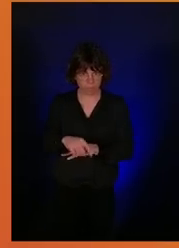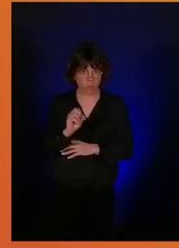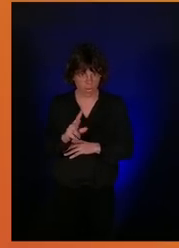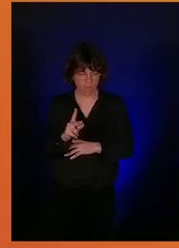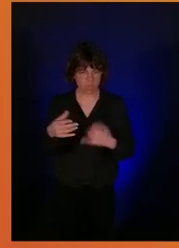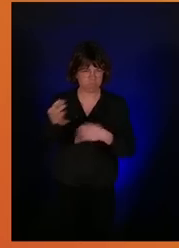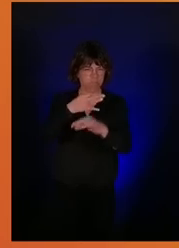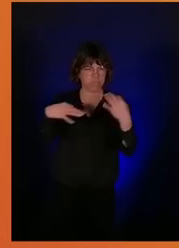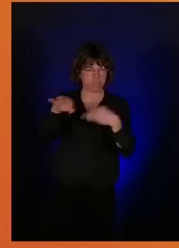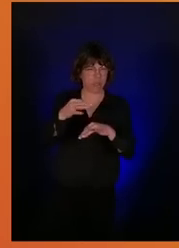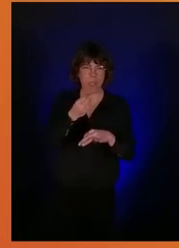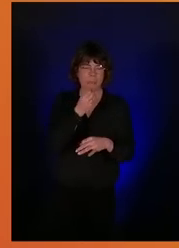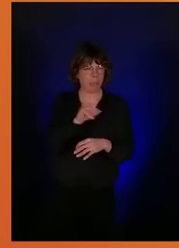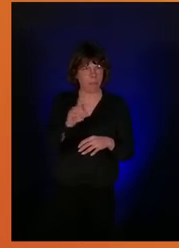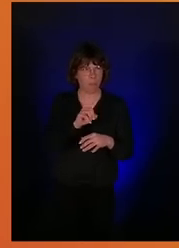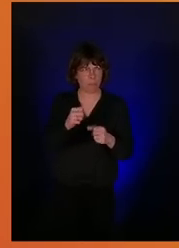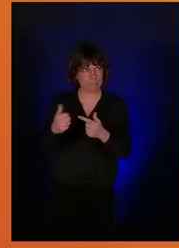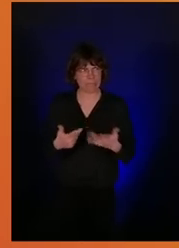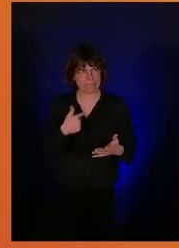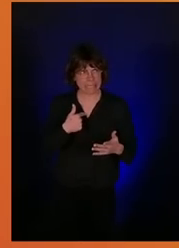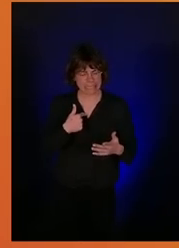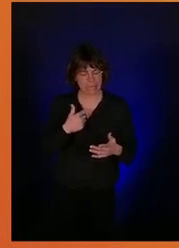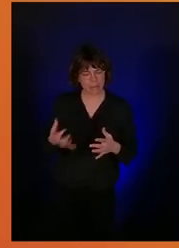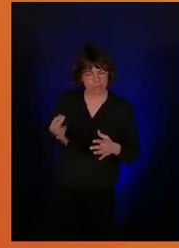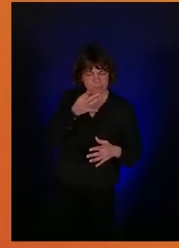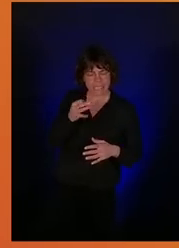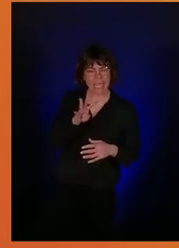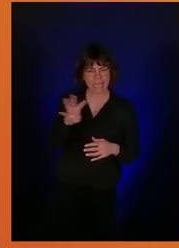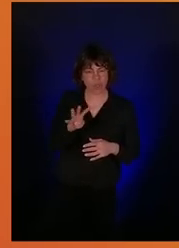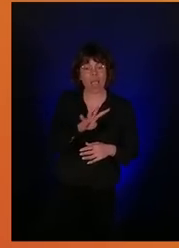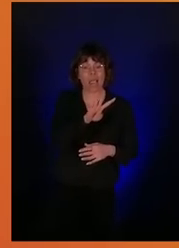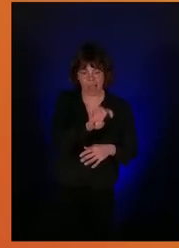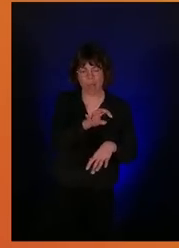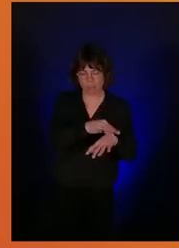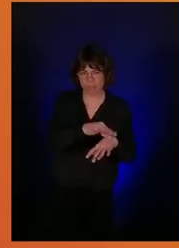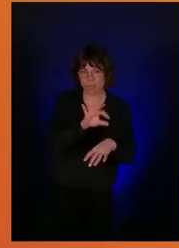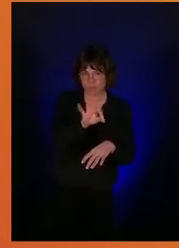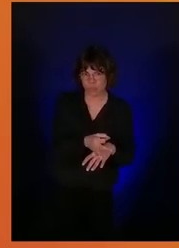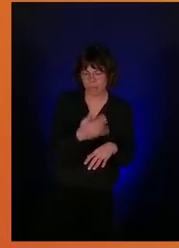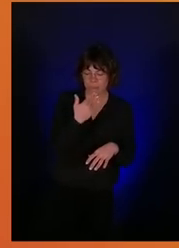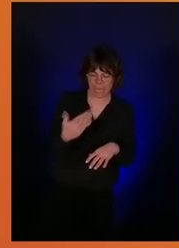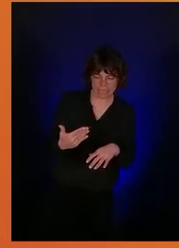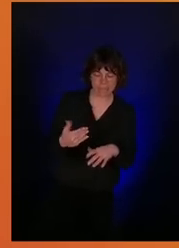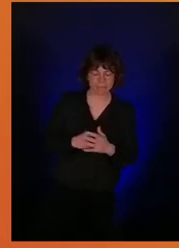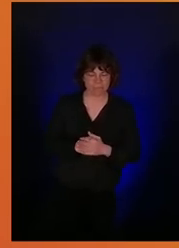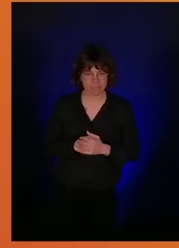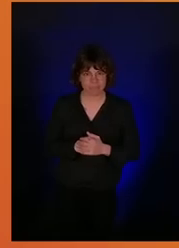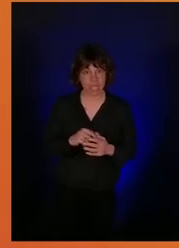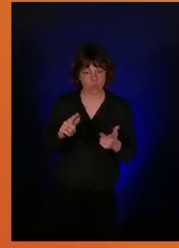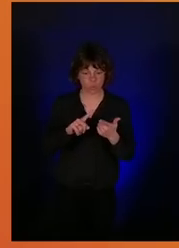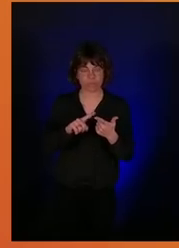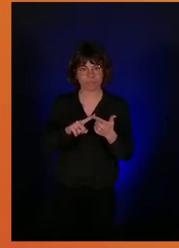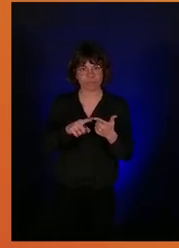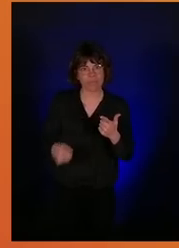16h40. Pas très bon en mathématiques, en plus. Allez, 16h40, m'a-t-on dit à ma droite. Merci, Alexandre. Et deuxième annonce, il y a un sac